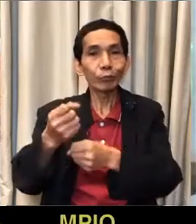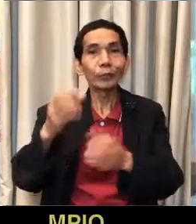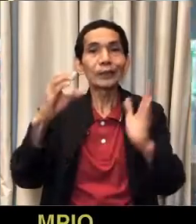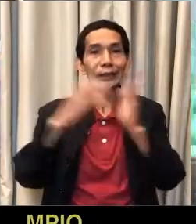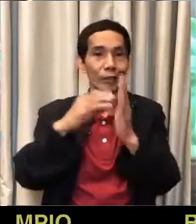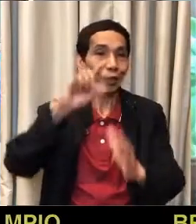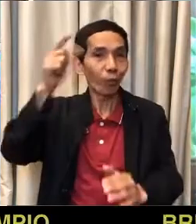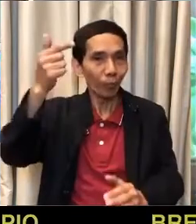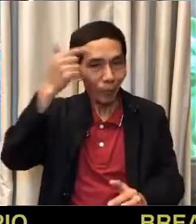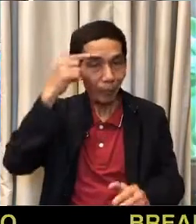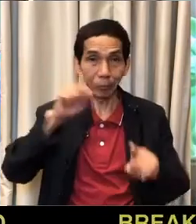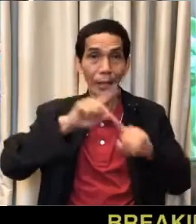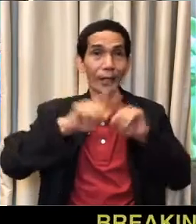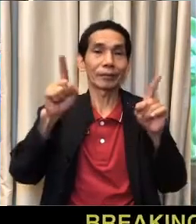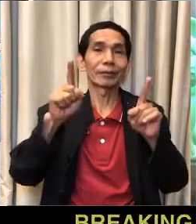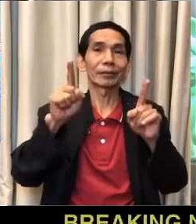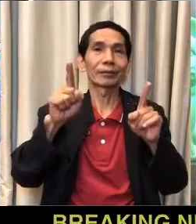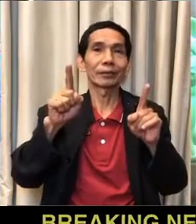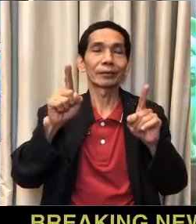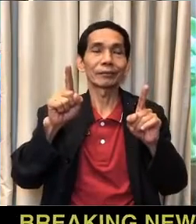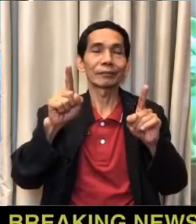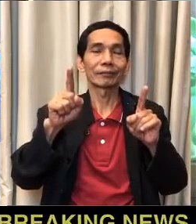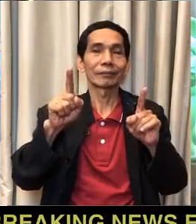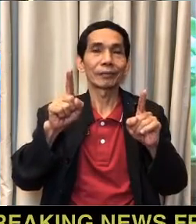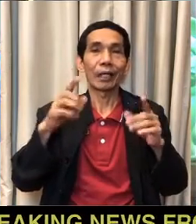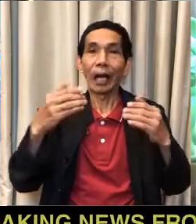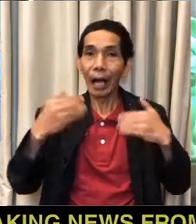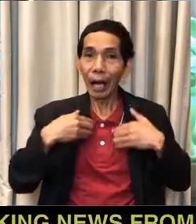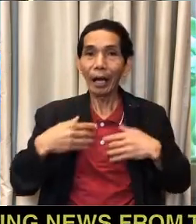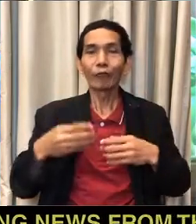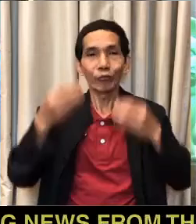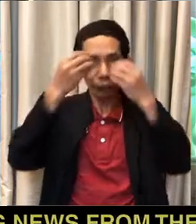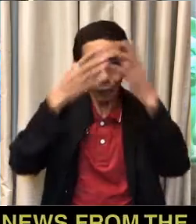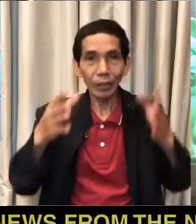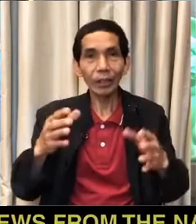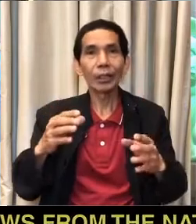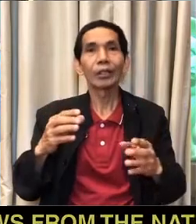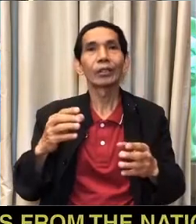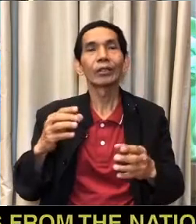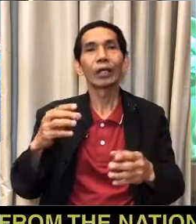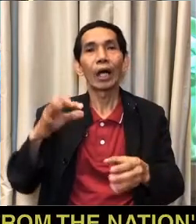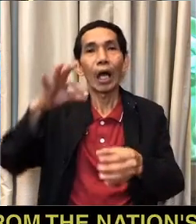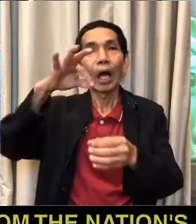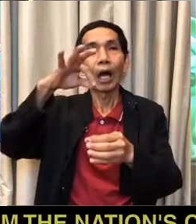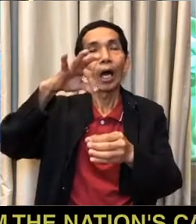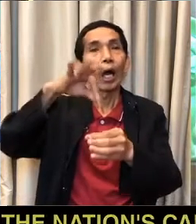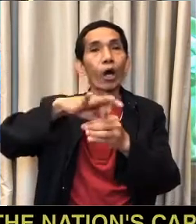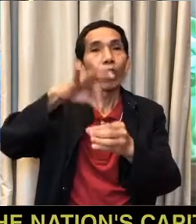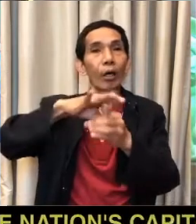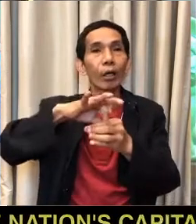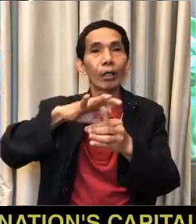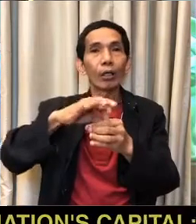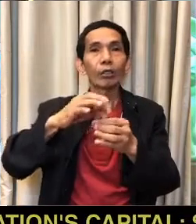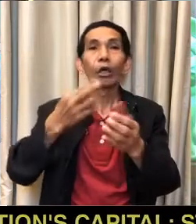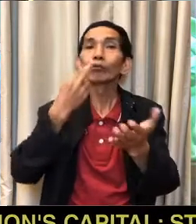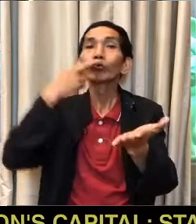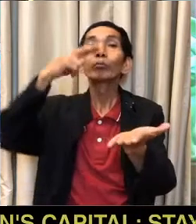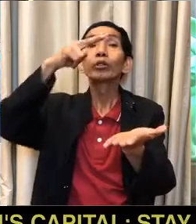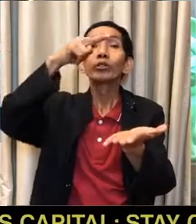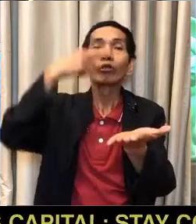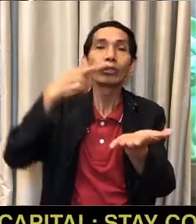government. Ha? Oh, pero, sayang naman, may panawagan ng Commission on Election. Oh, magparehistro